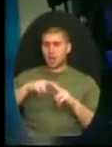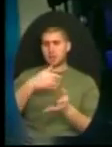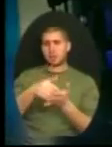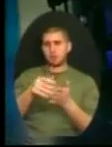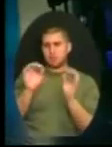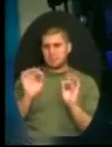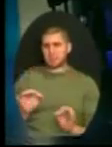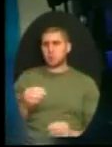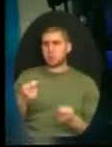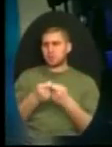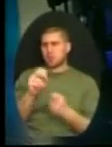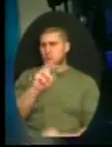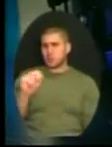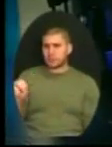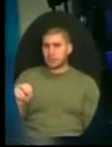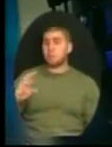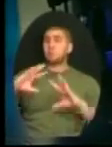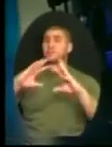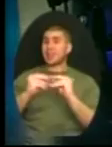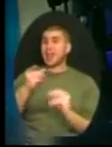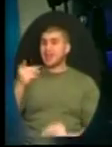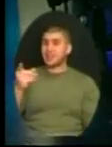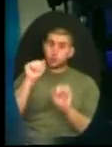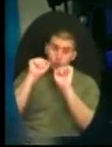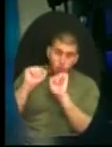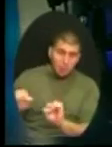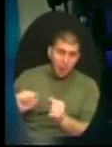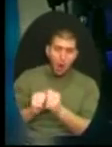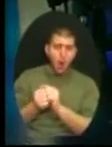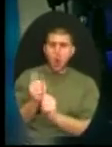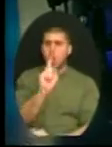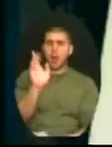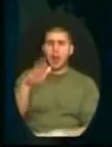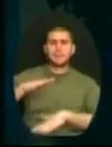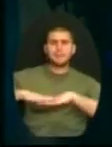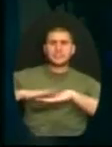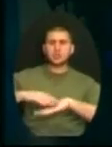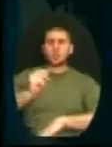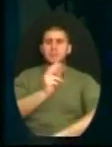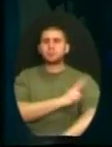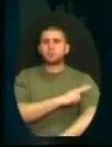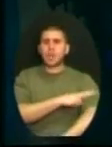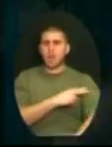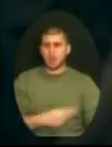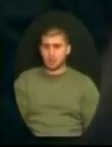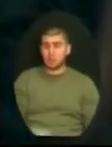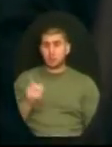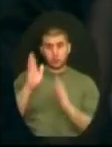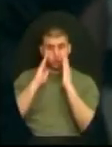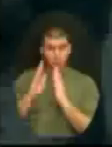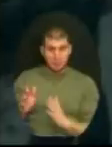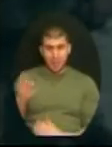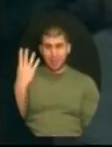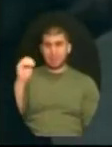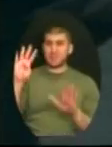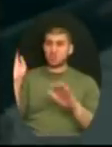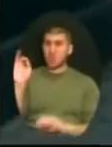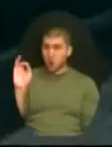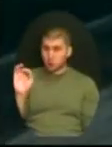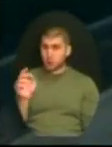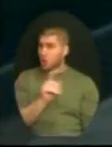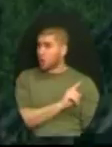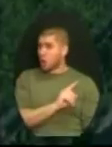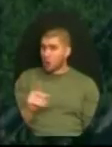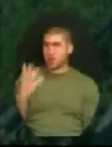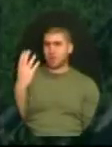תמשיכי, בדיוק עונה לעניין הזה. באופן כללי, אם אתה סומך או לא סומך על המקצועיות של משטרת ישראל, סומך 49%,